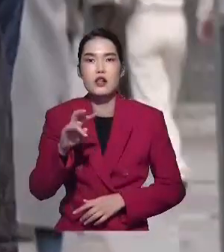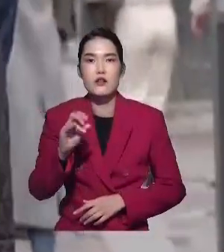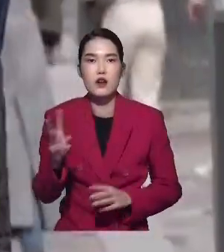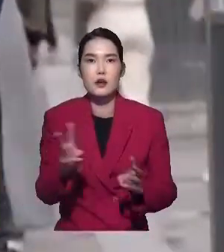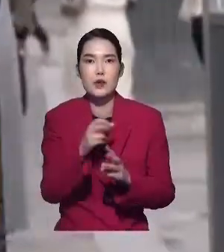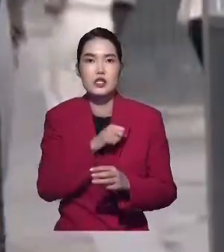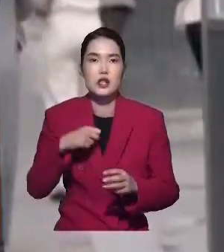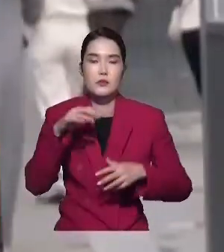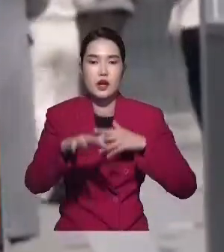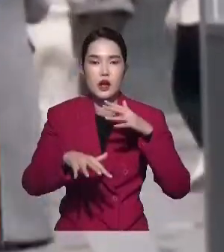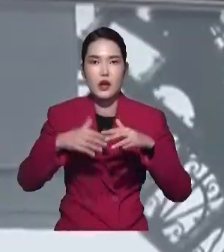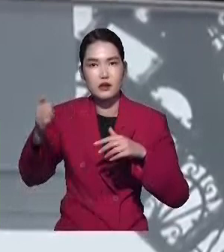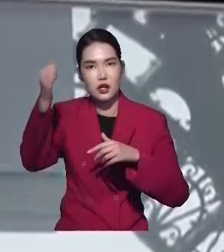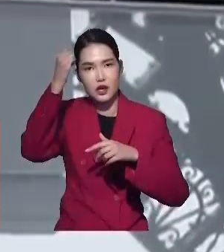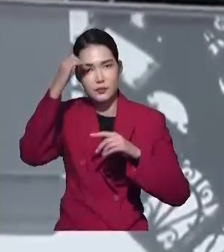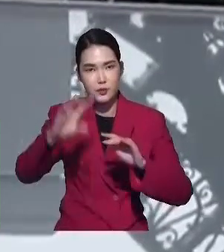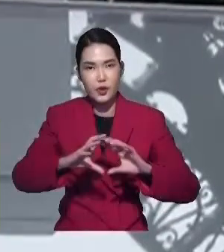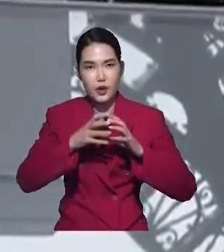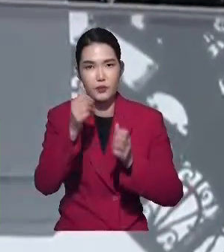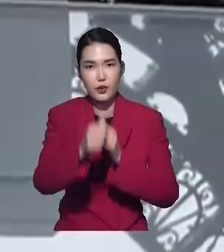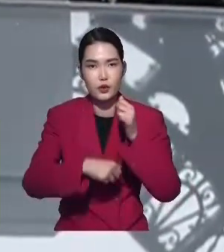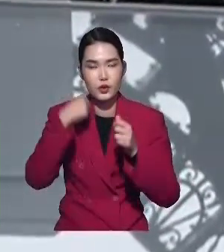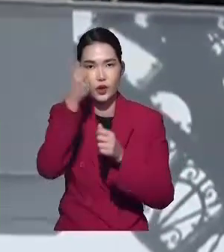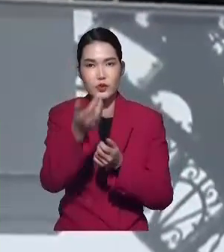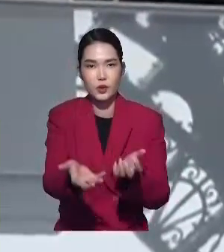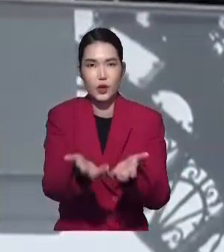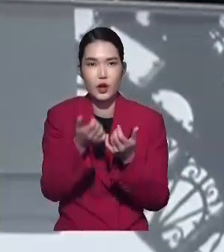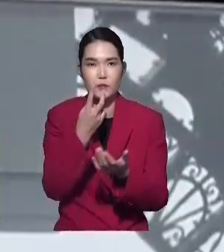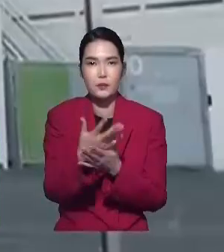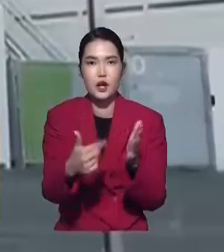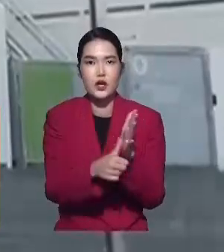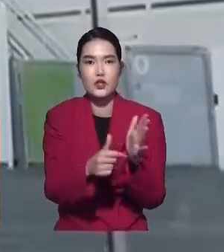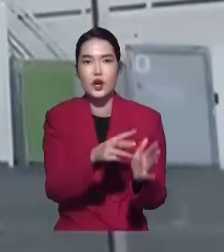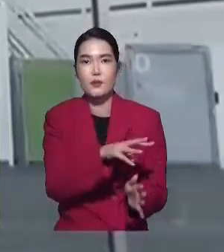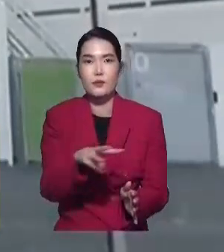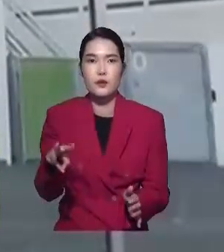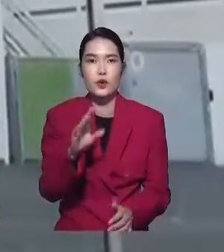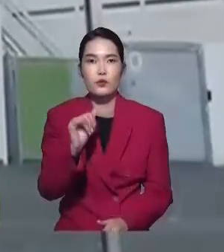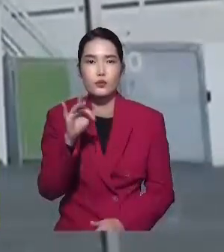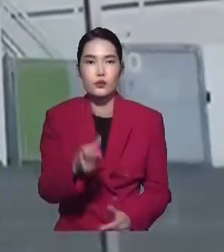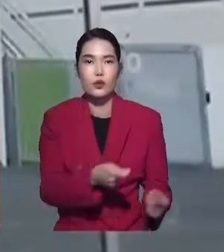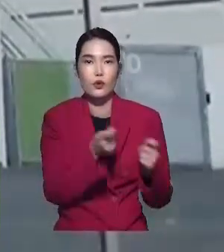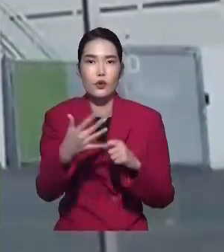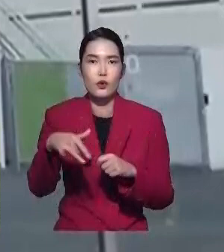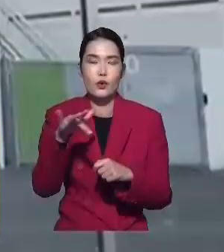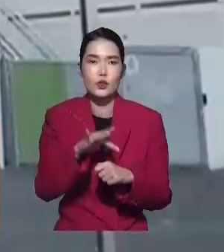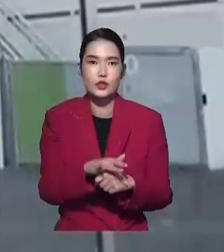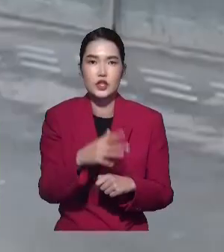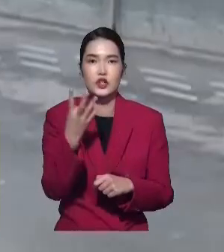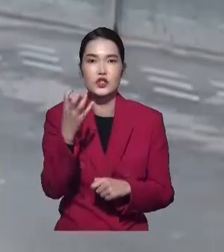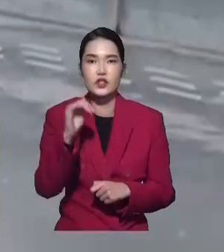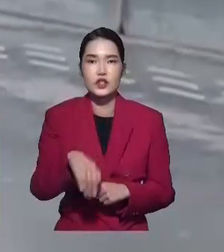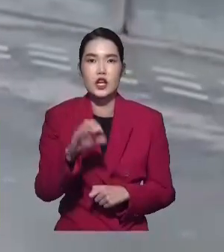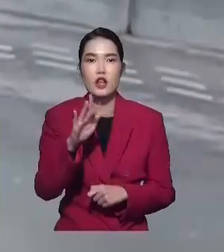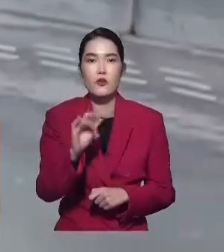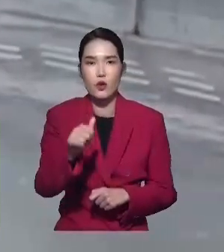самых посещаемых памятников мира. Ежегодно она принимает почти 6 миллионов туристов и приносит в городскую казну 400 тысяч